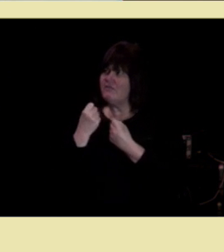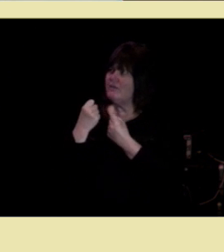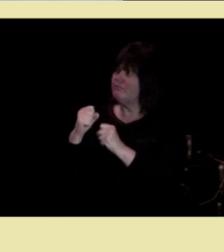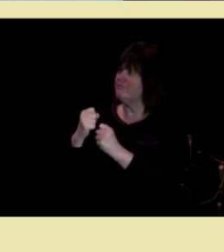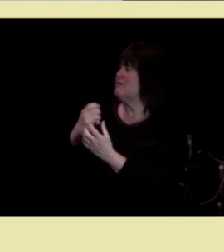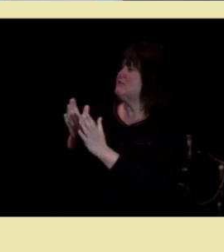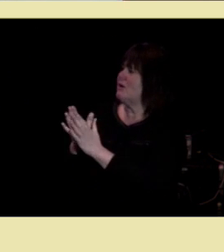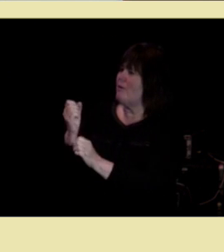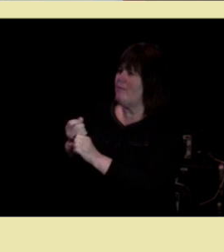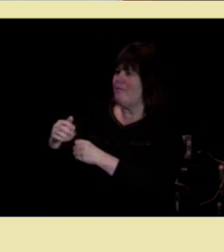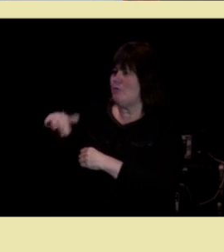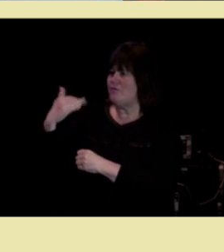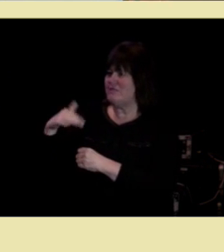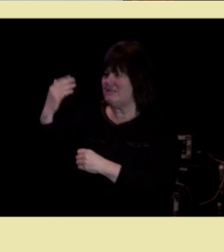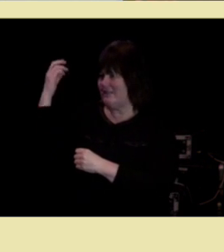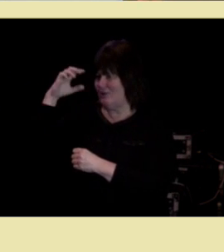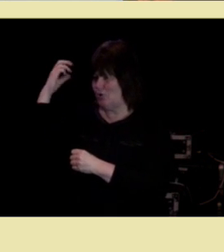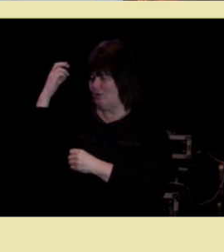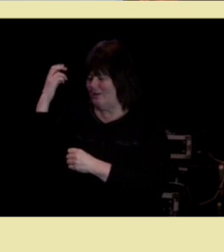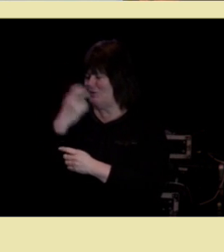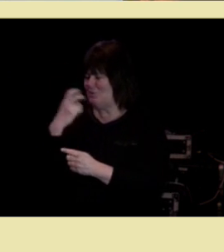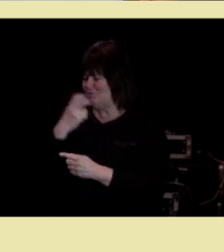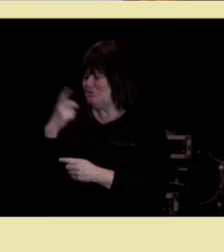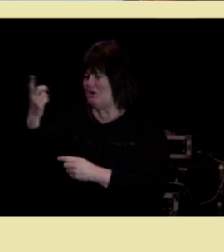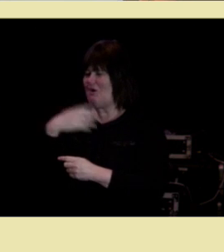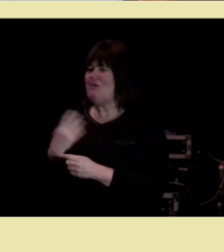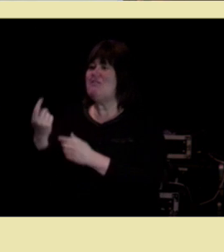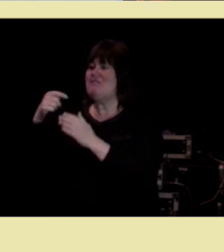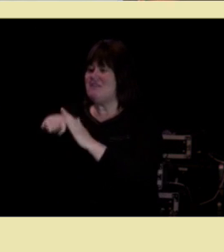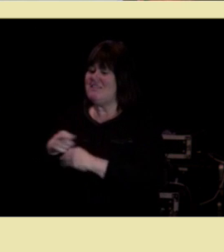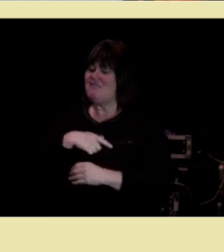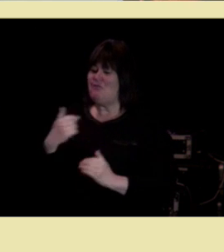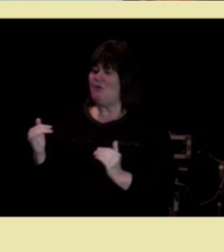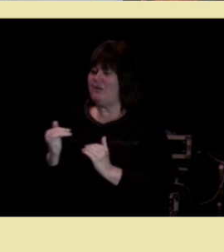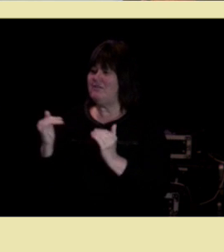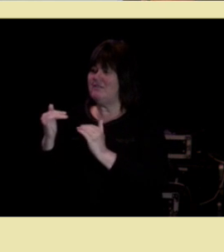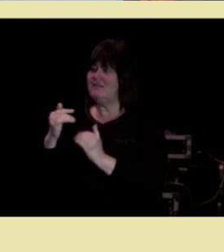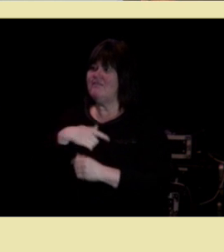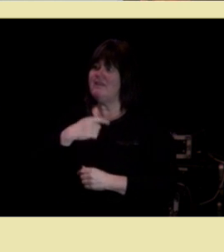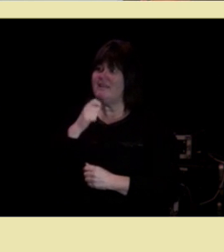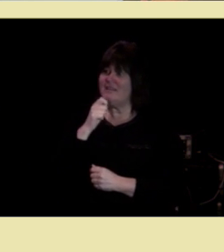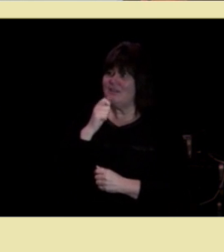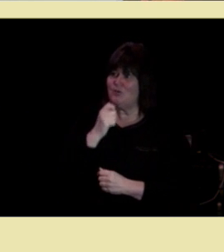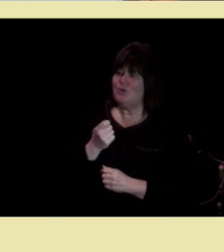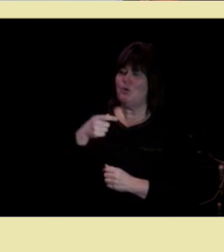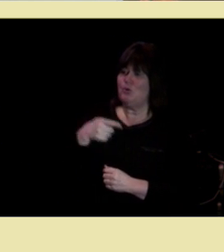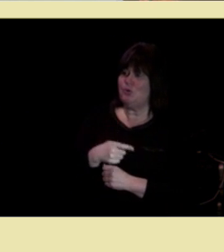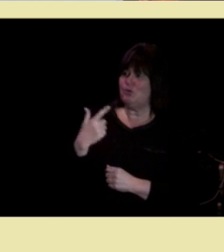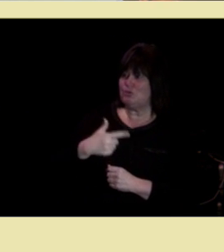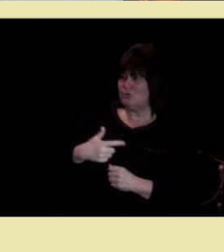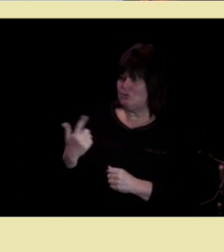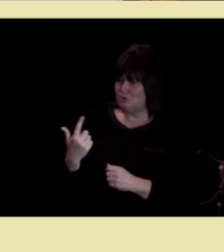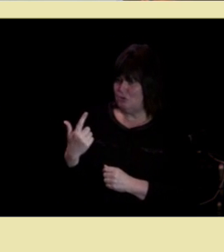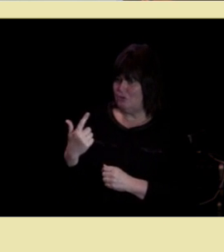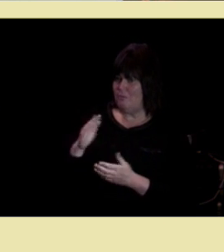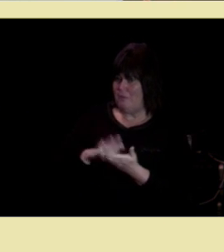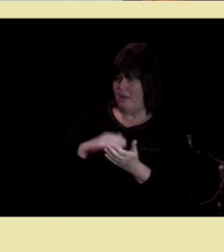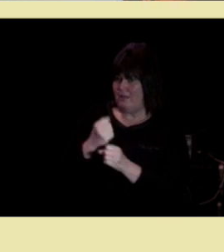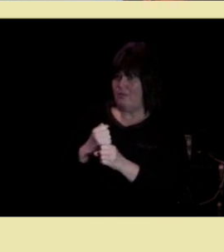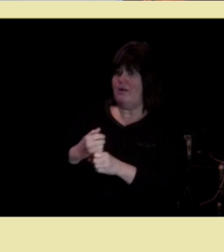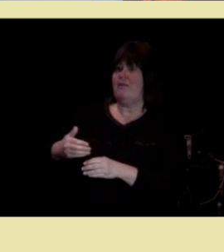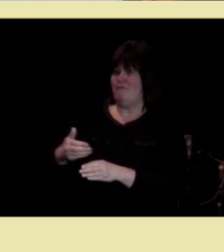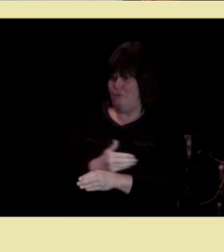Tromsø, hvor de var inne i vår organisasjon, intervjuet 177 medarbeidere før vi ble en barne- og familieenhet, for å undersøke hvordan